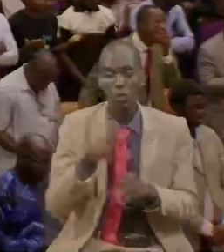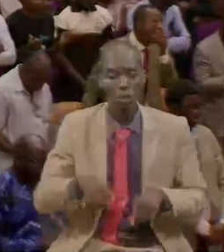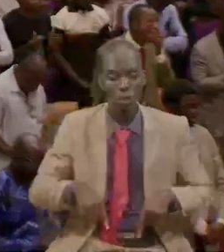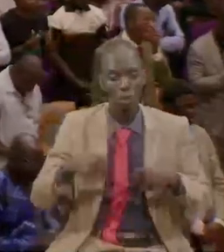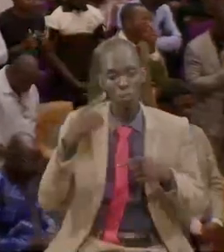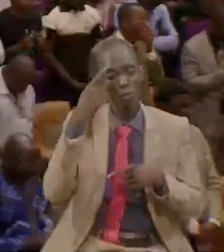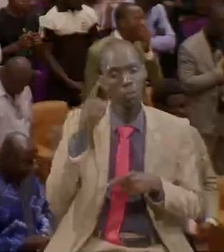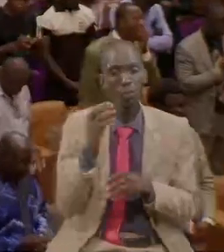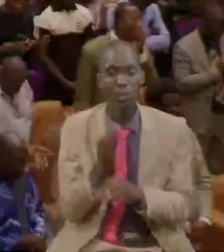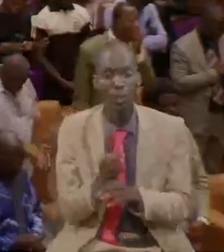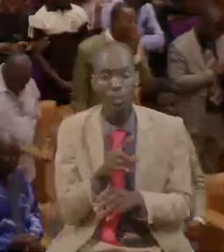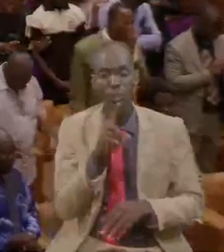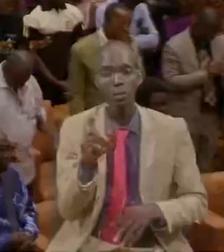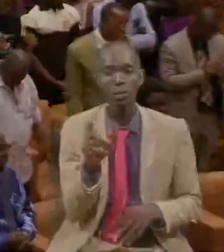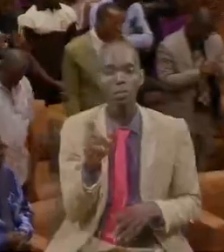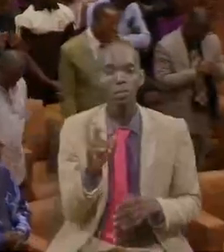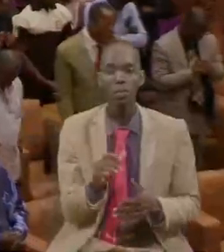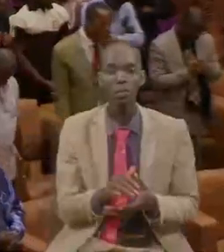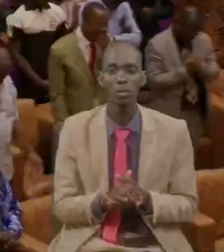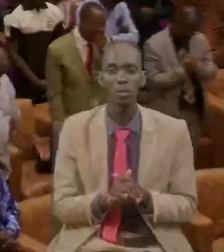par la foi. Tu ne vis pas pour le ciel.